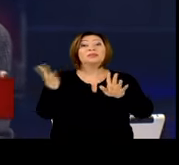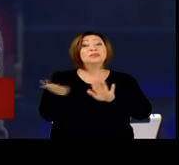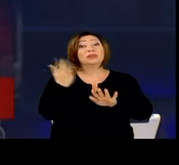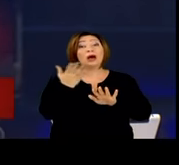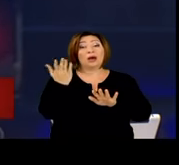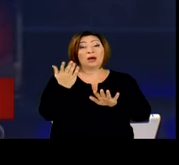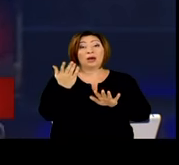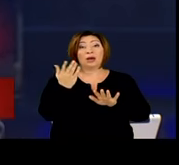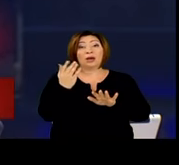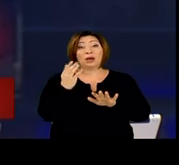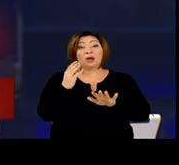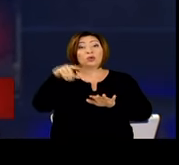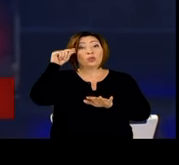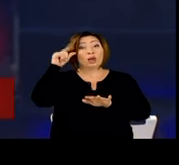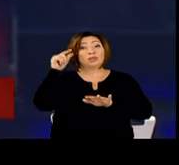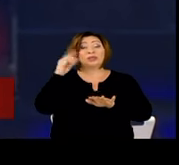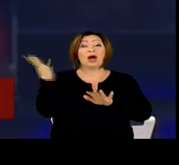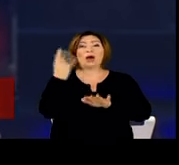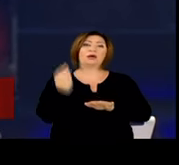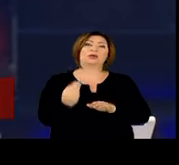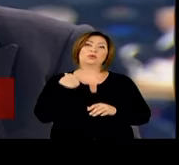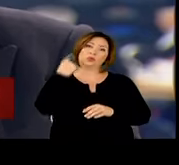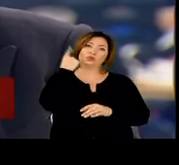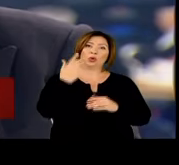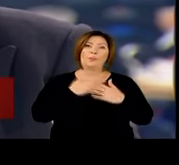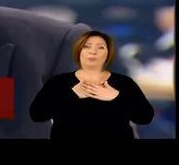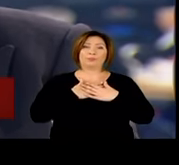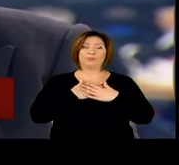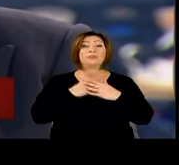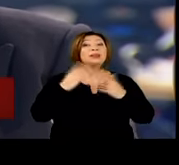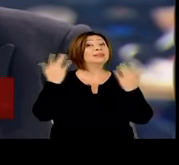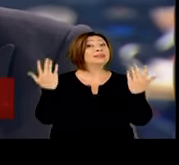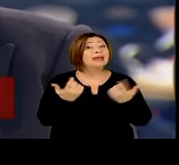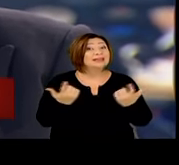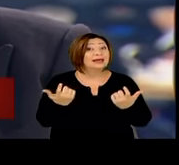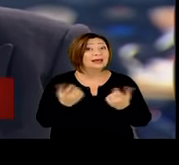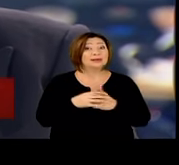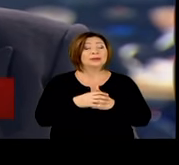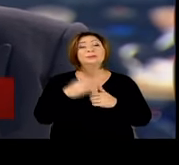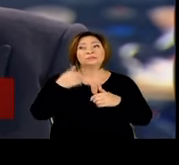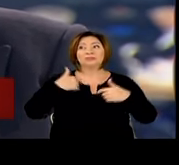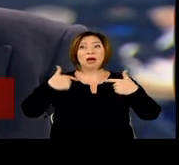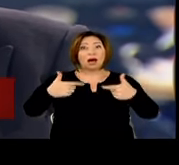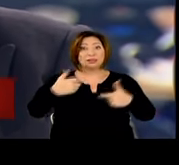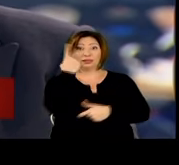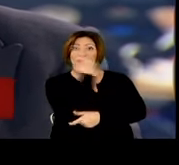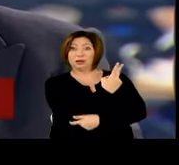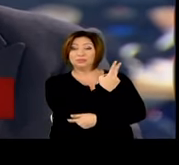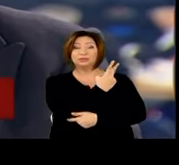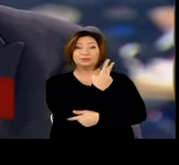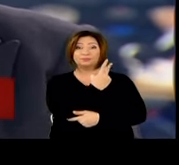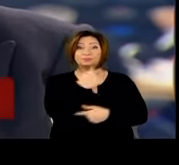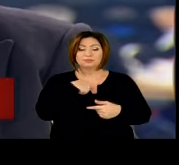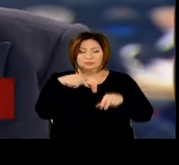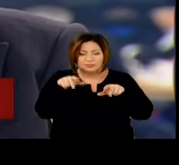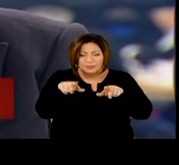Almış. Yunan'dan da daha iyi. Daha bizim, iyi. Bizim nerede? Bizim Hatay'ımız şu anda